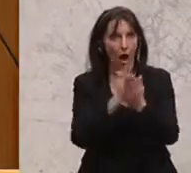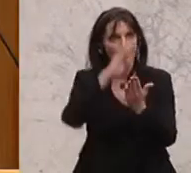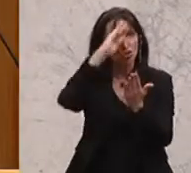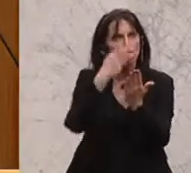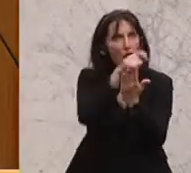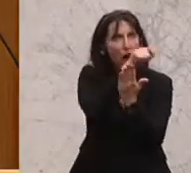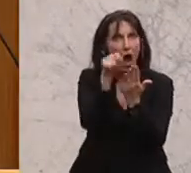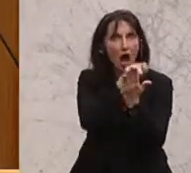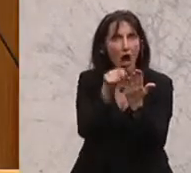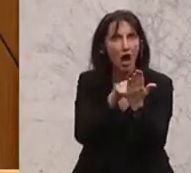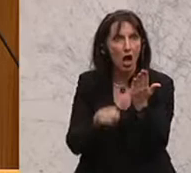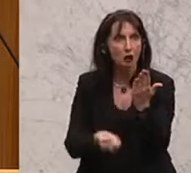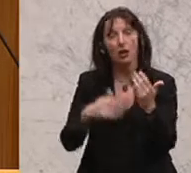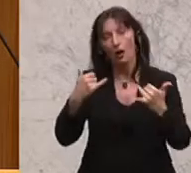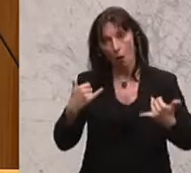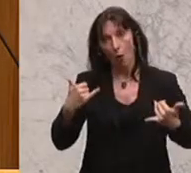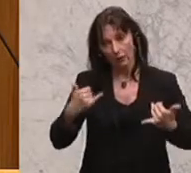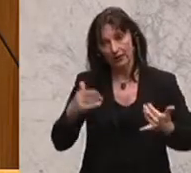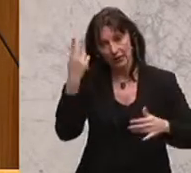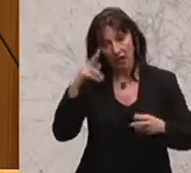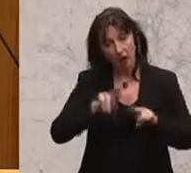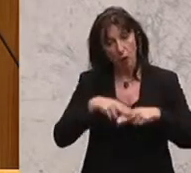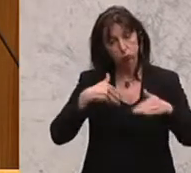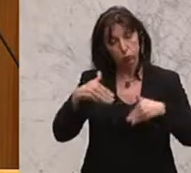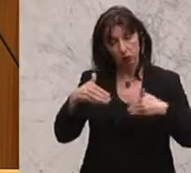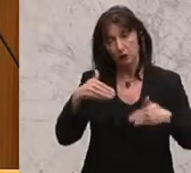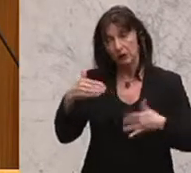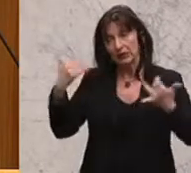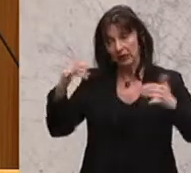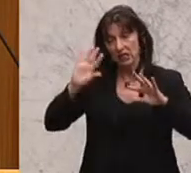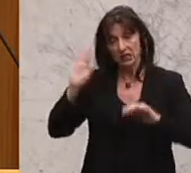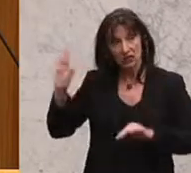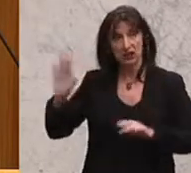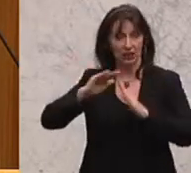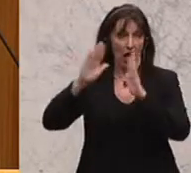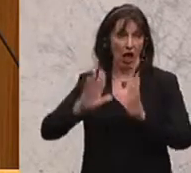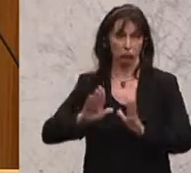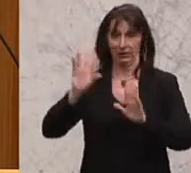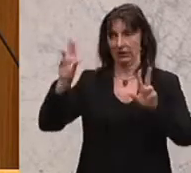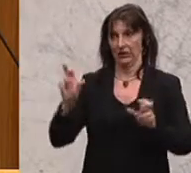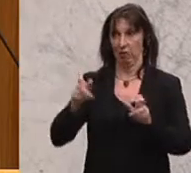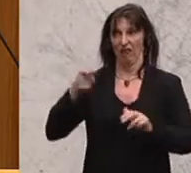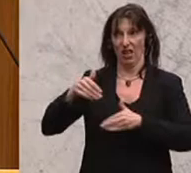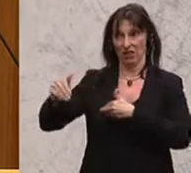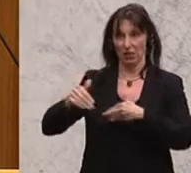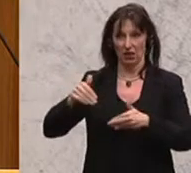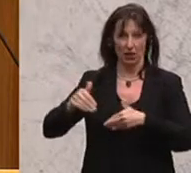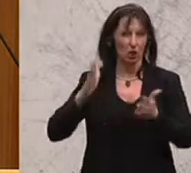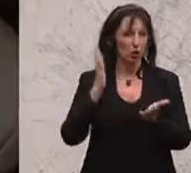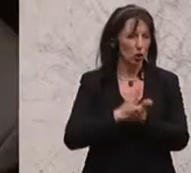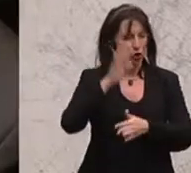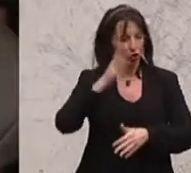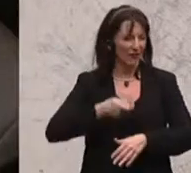jeder. Und jetzt müssen wir leider zu Ihrem Haus kommen, Herr Bundesminister, weil nämlich es eine ganz üble Tradition